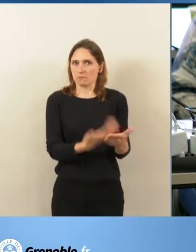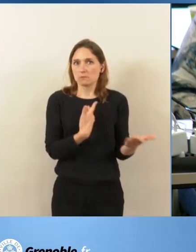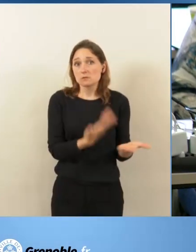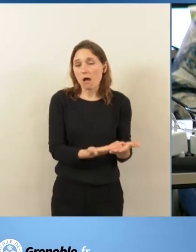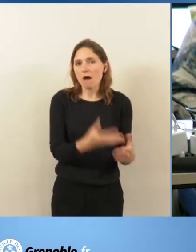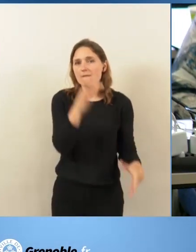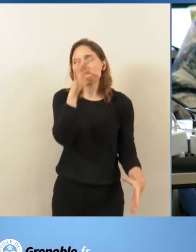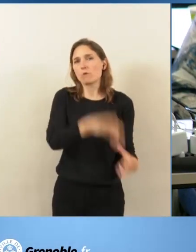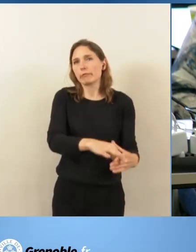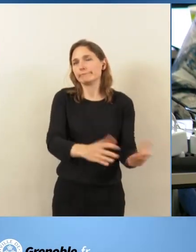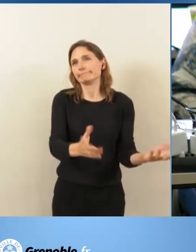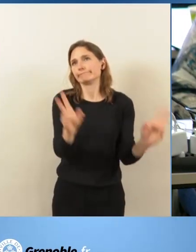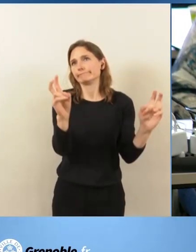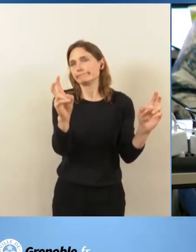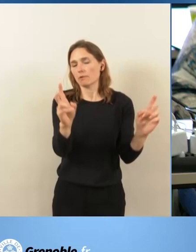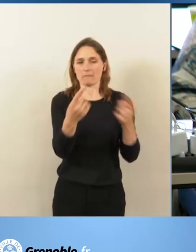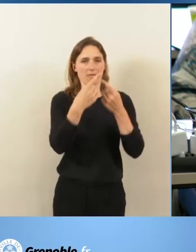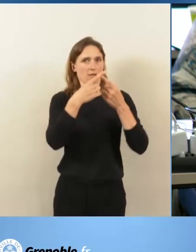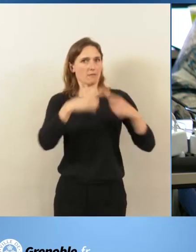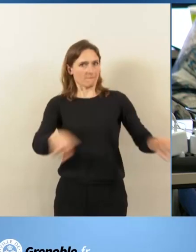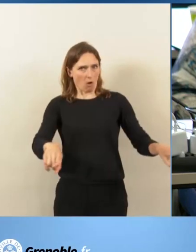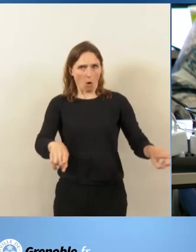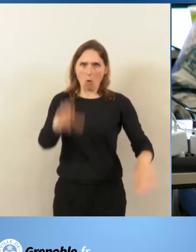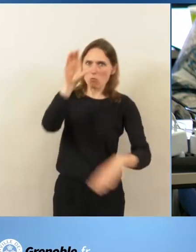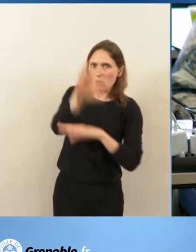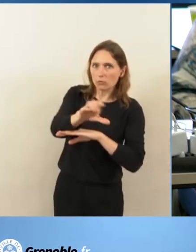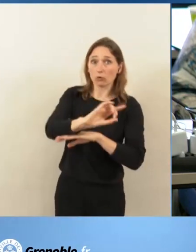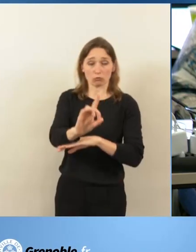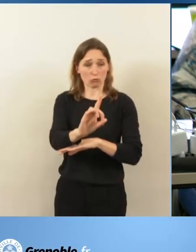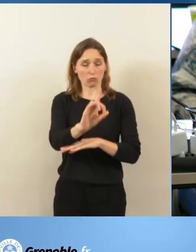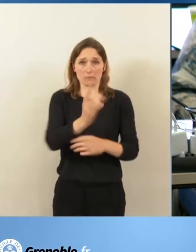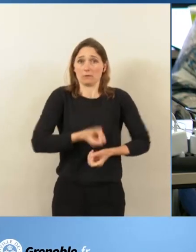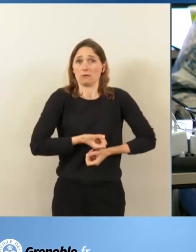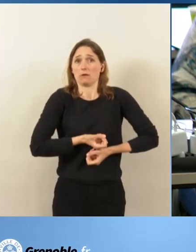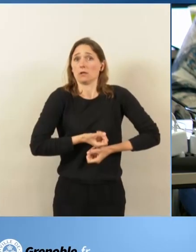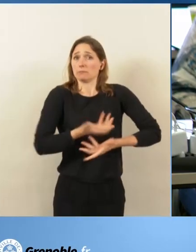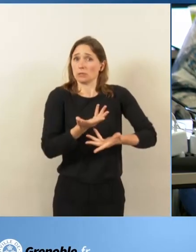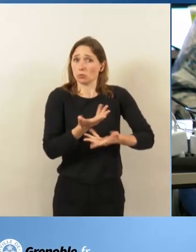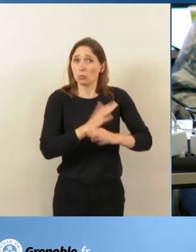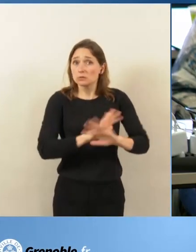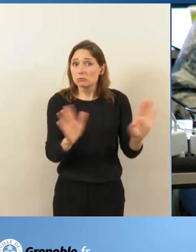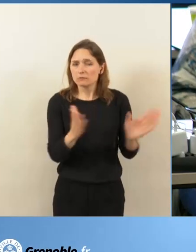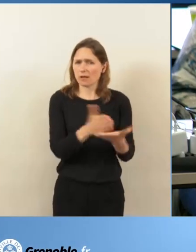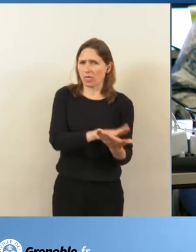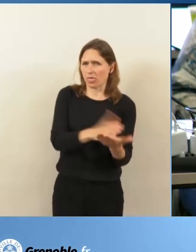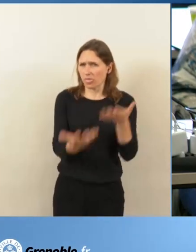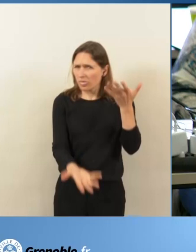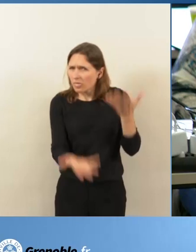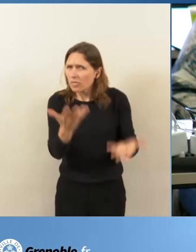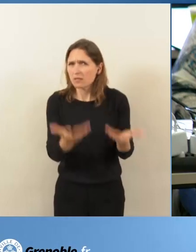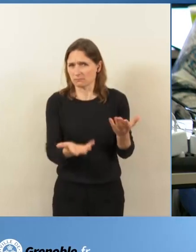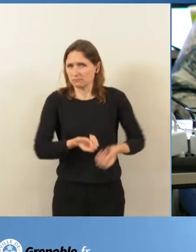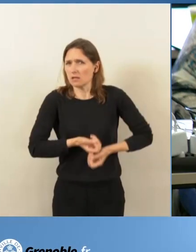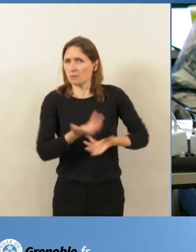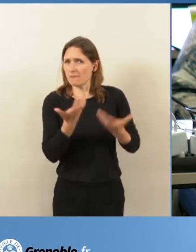j'allais dire différencier ou d'opposition il s'agit d'une expression de l'expression d'un doute qui fait que